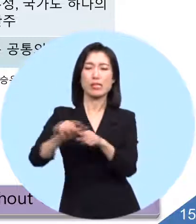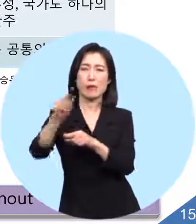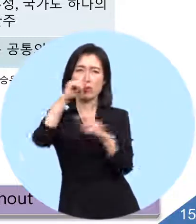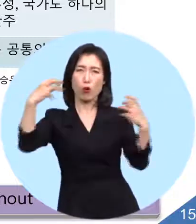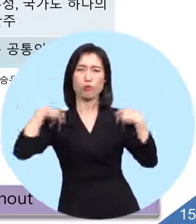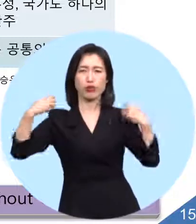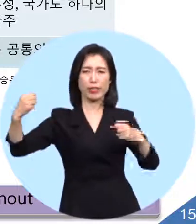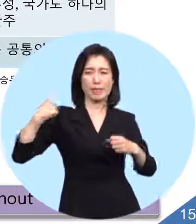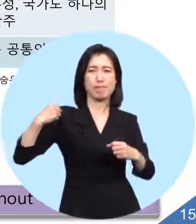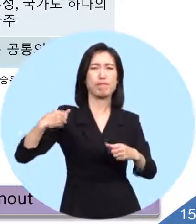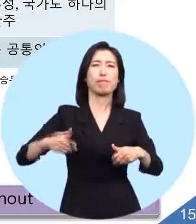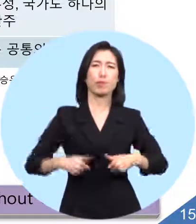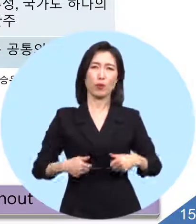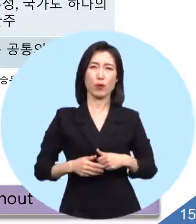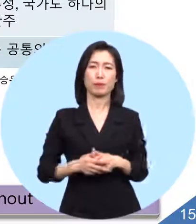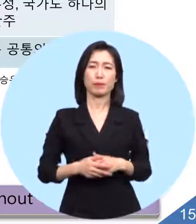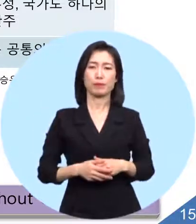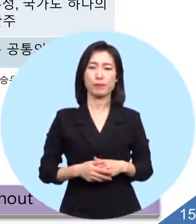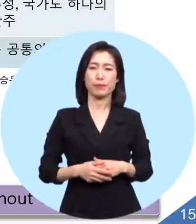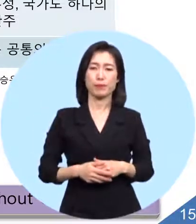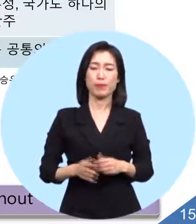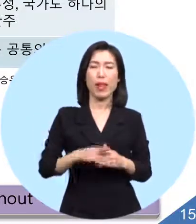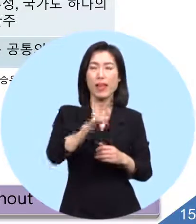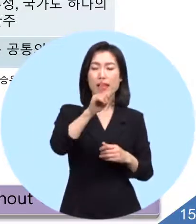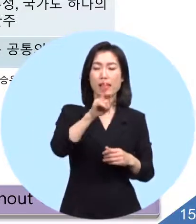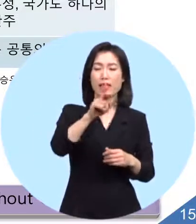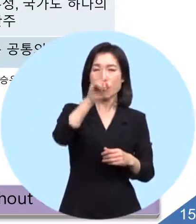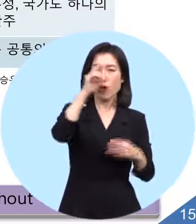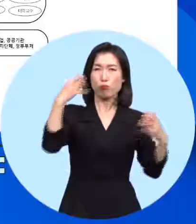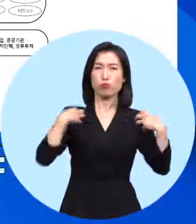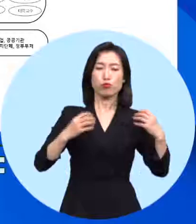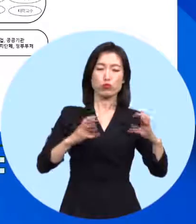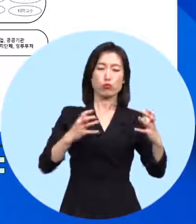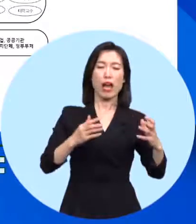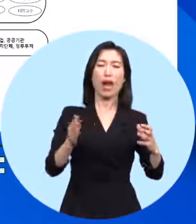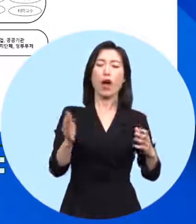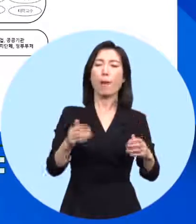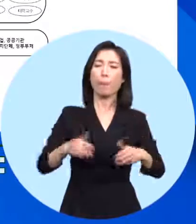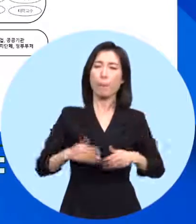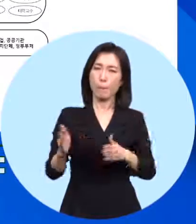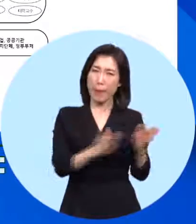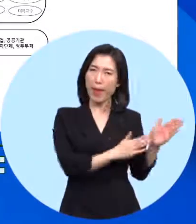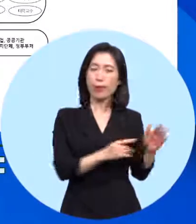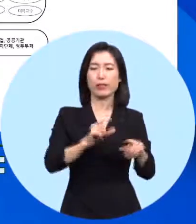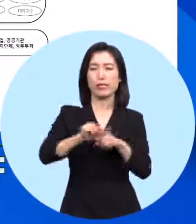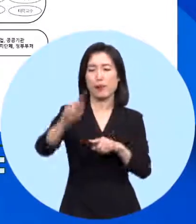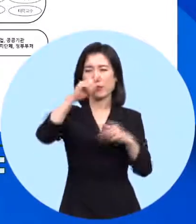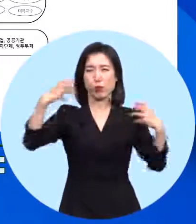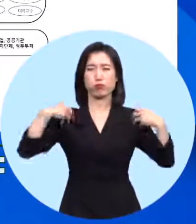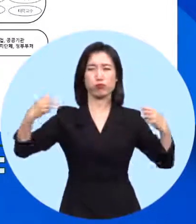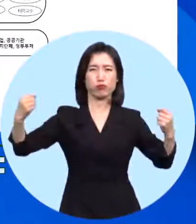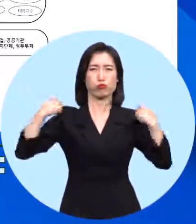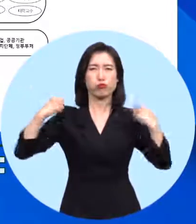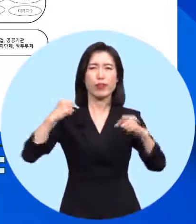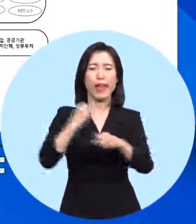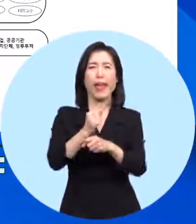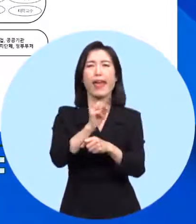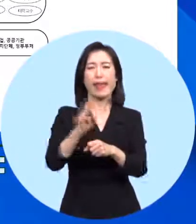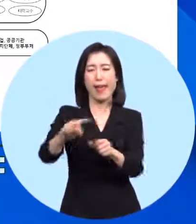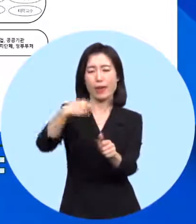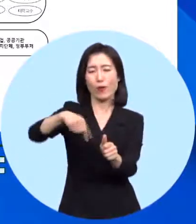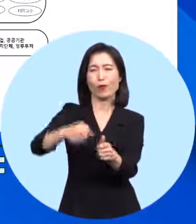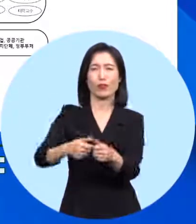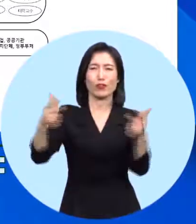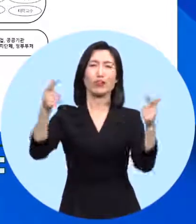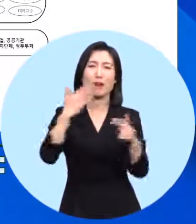나가면은 거버먼트 없는 거버넌스로. 제가 국정원이